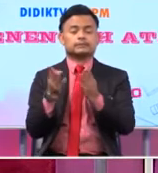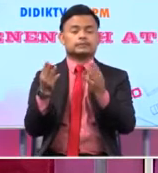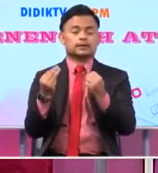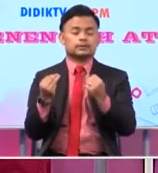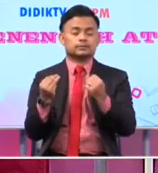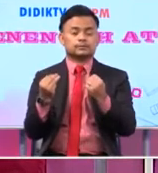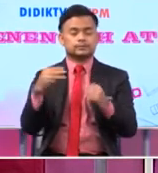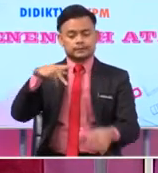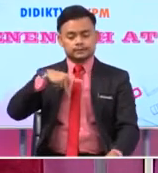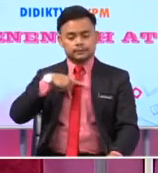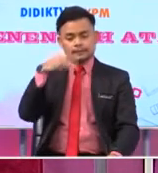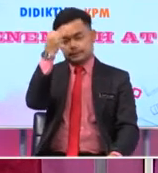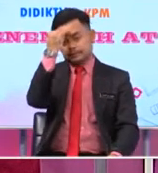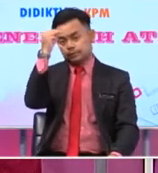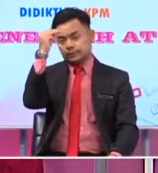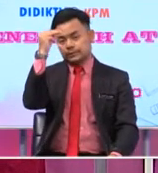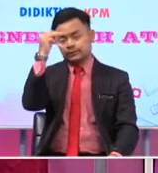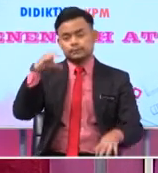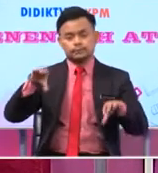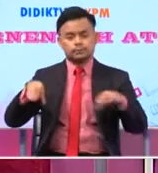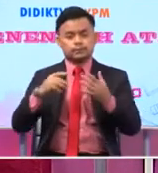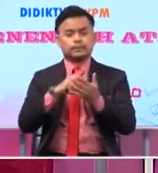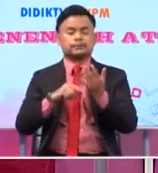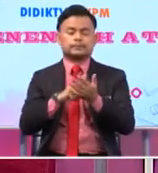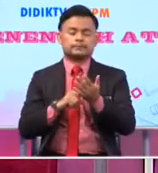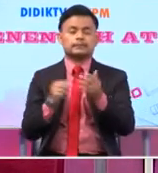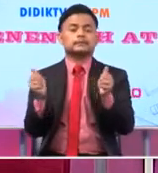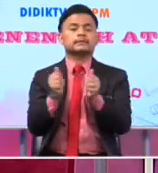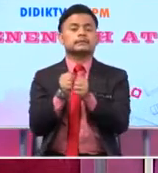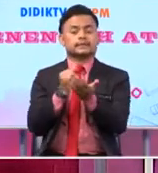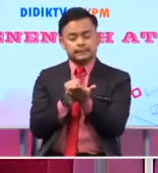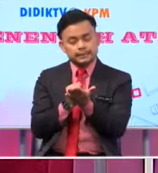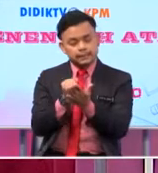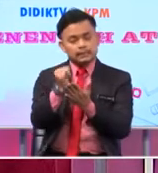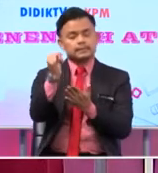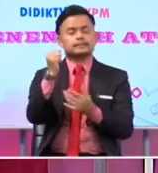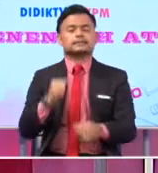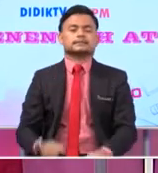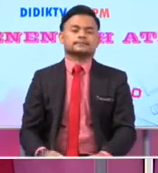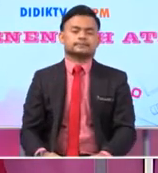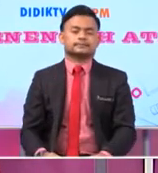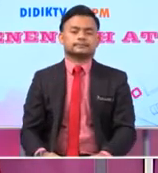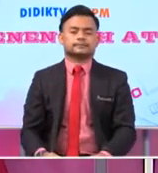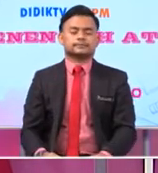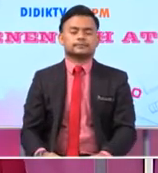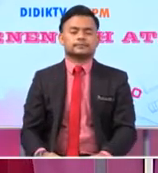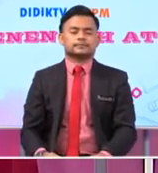disebabkan kita harapkan balasan pun pergi tak dapat kita akan kecewa Oke seterusnya